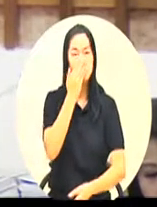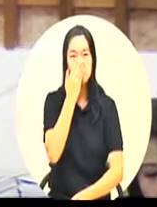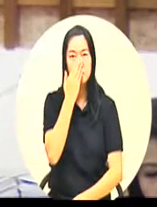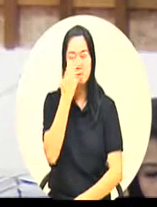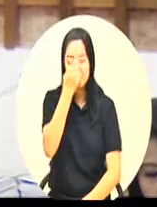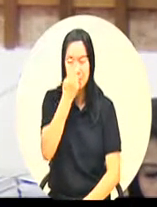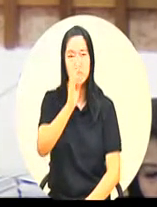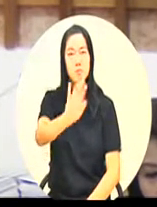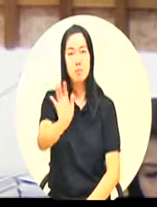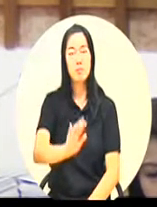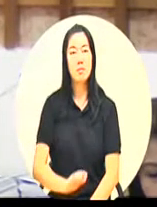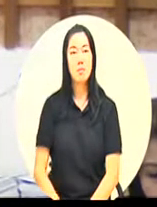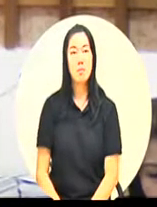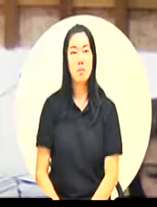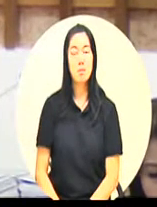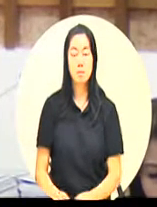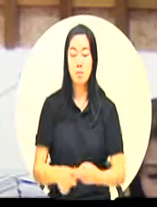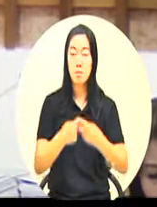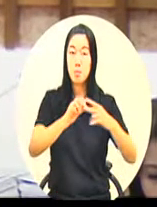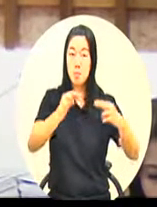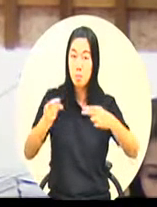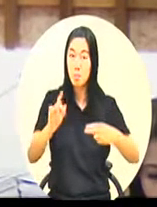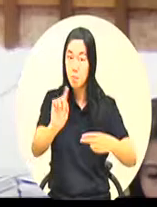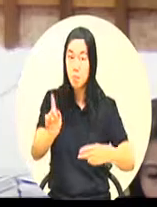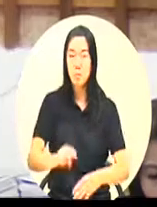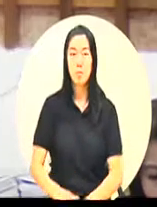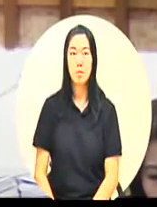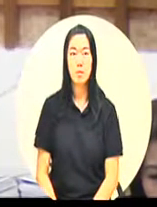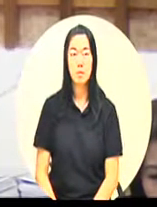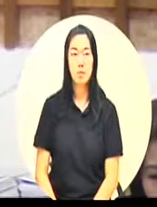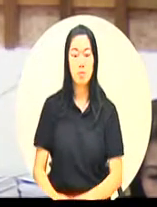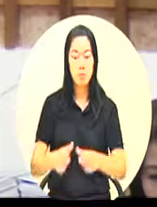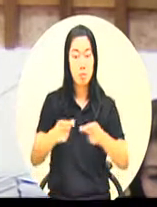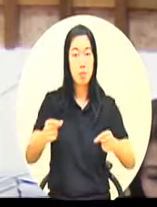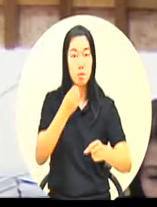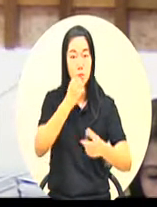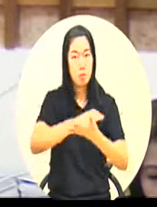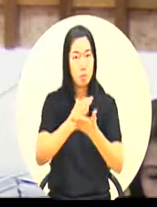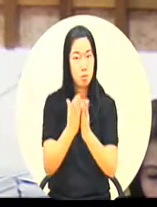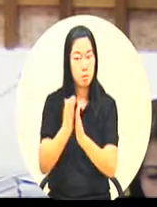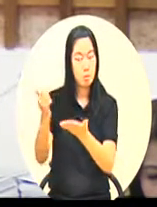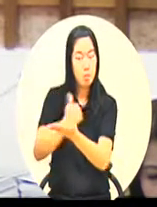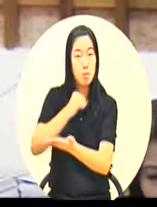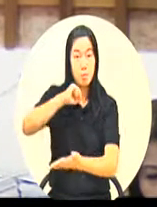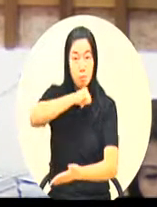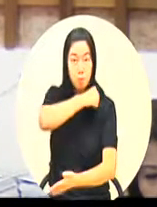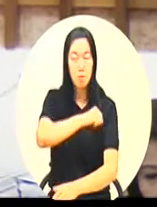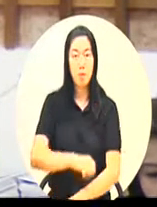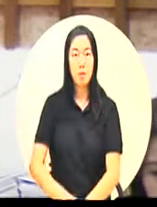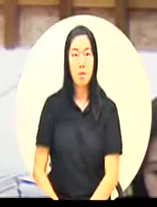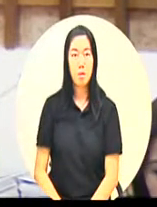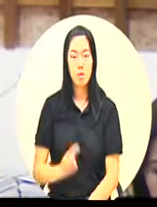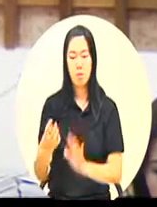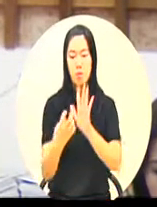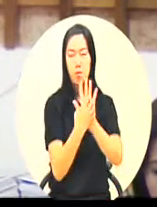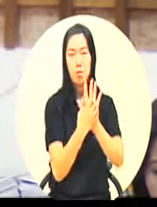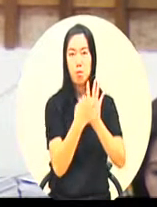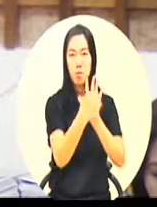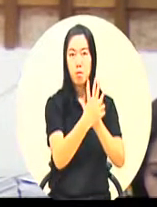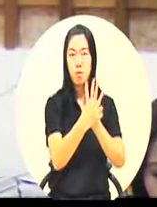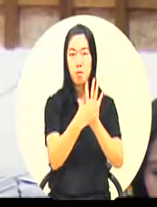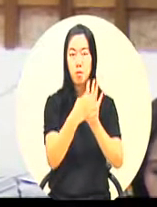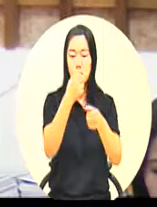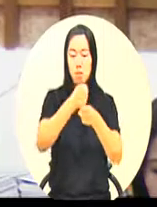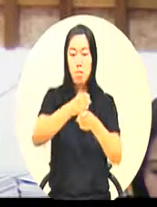的修正条文的第二点就是说，我们现在日本食品进到台湾来啊，它都没有标示到产